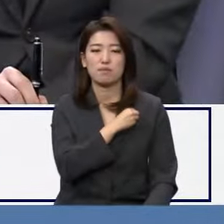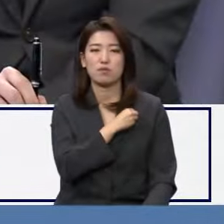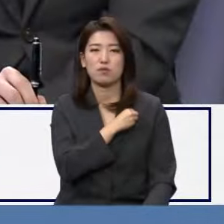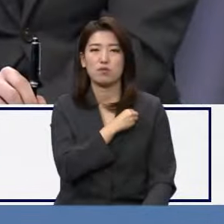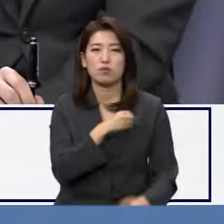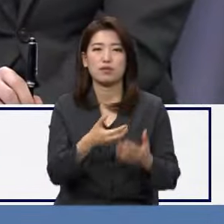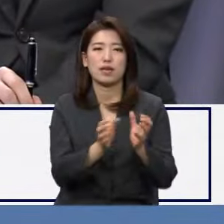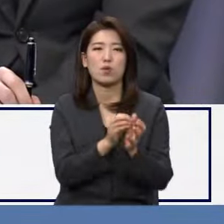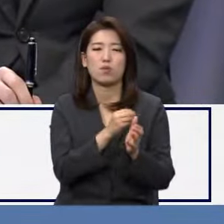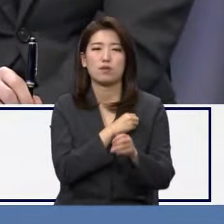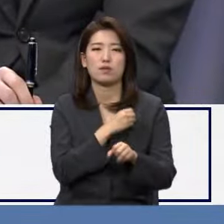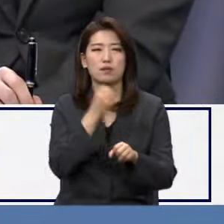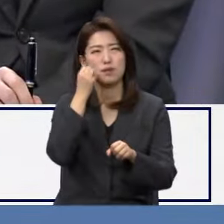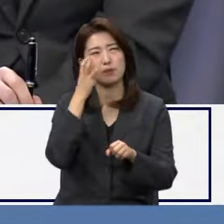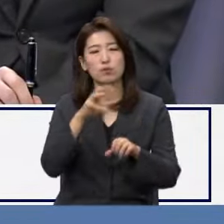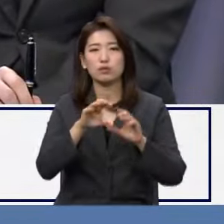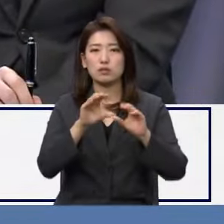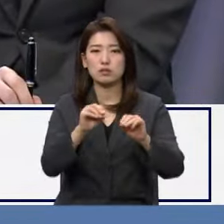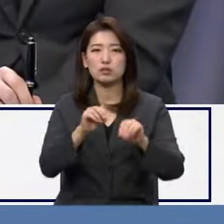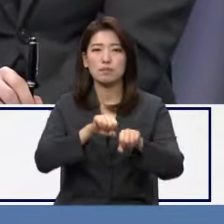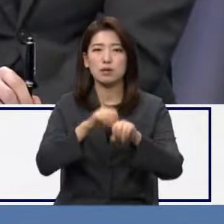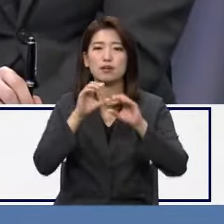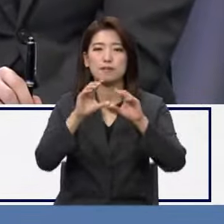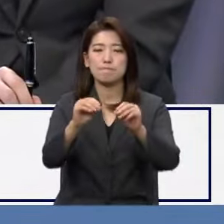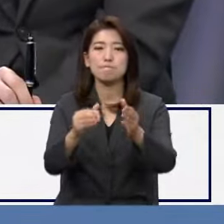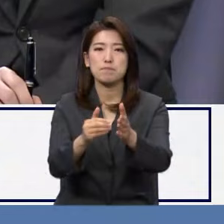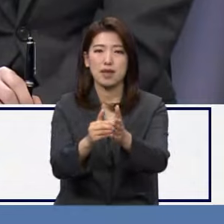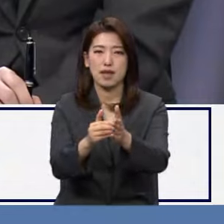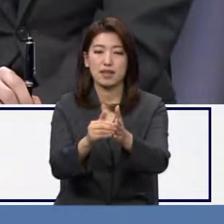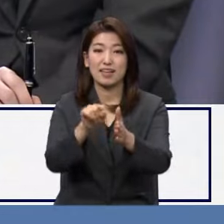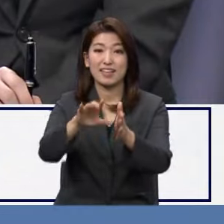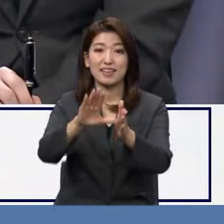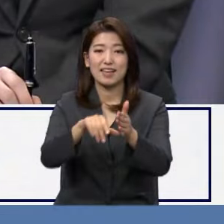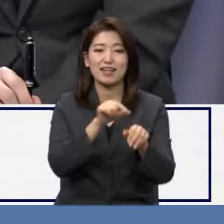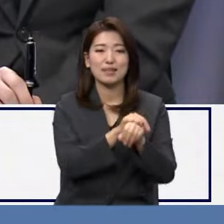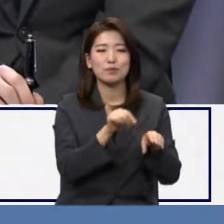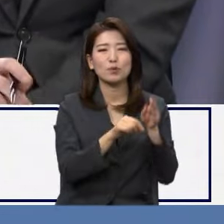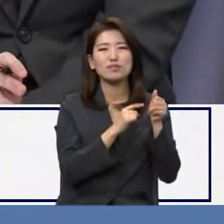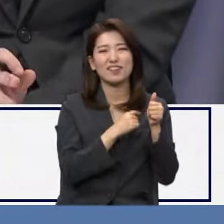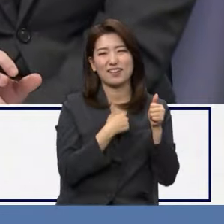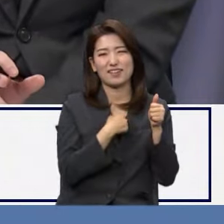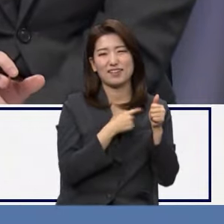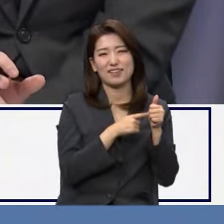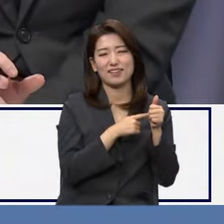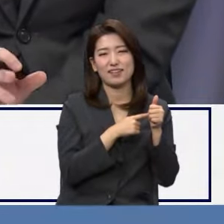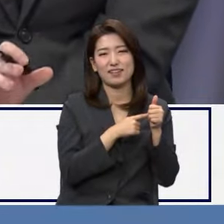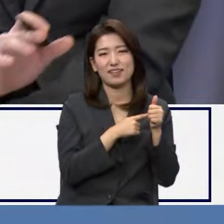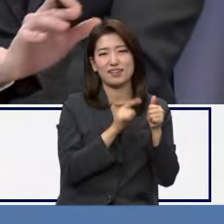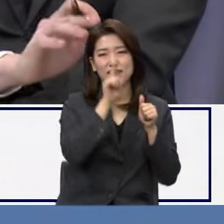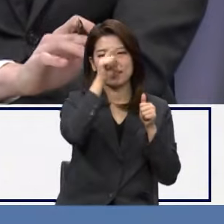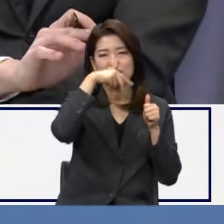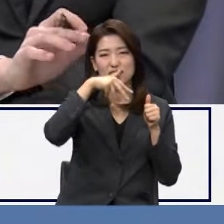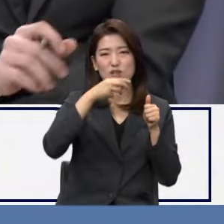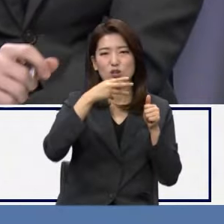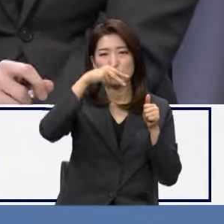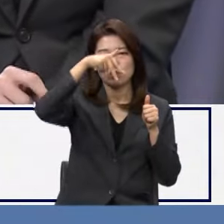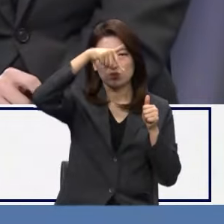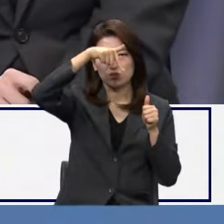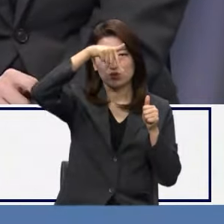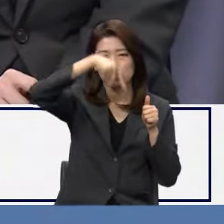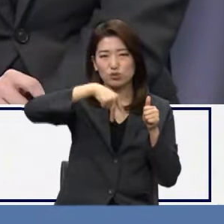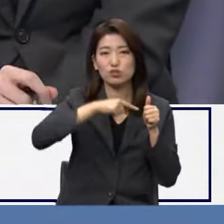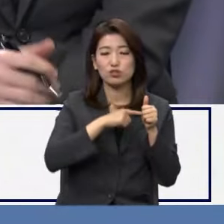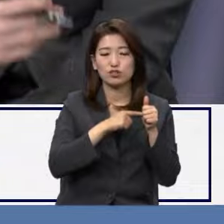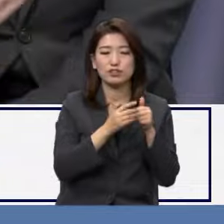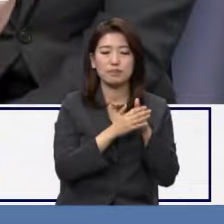당시에 사무총장이 이제 그 이철교 사무 총장이었다 보니까 어떻게 보면 자기에 좀 책임이 있을 수 있다라고도 생각하셨던 거 같아요 아